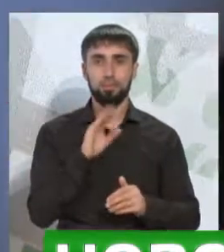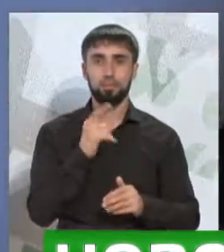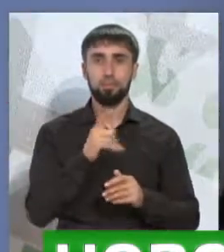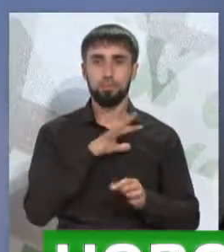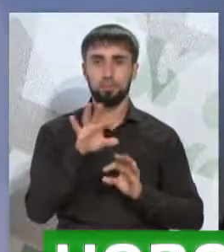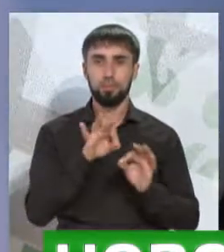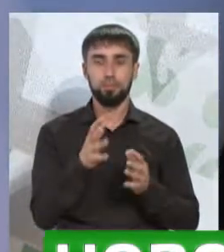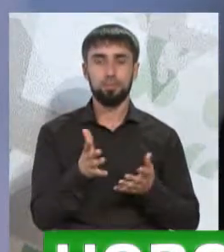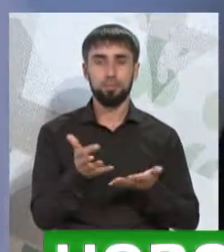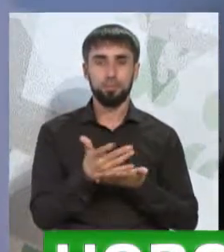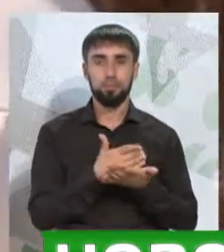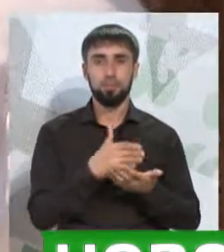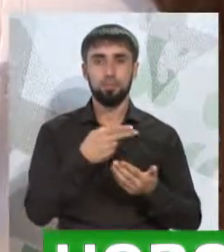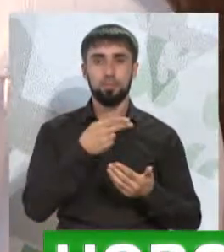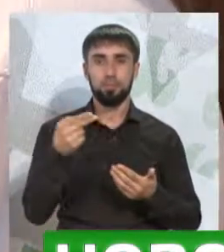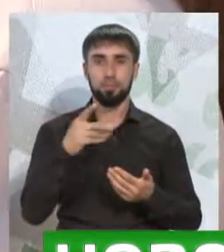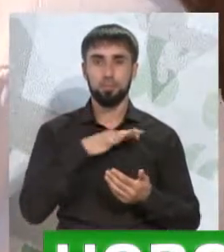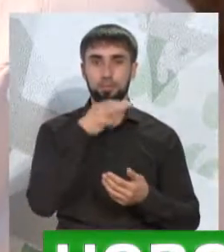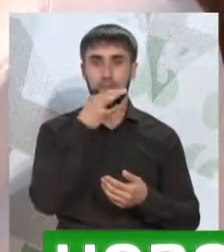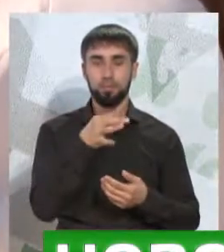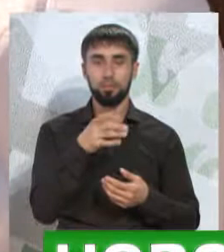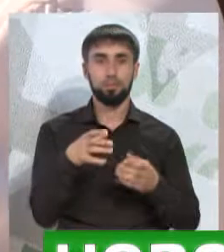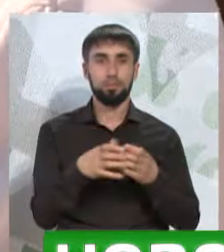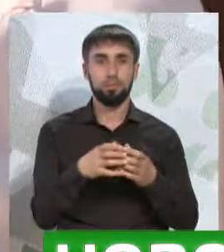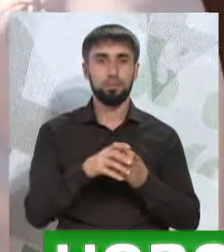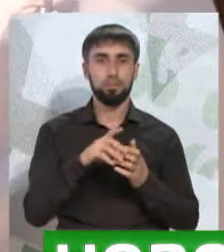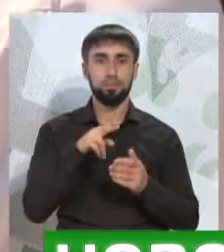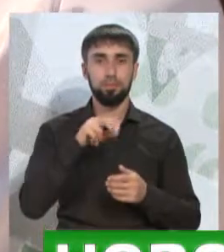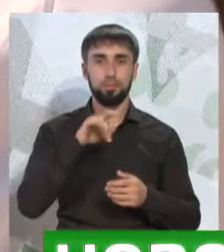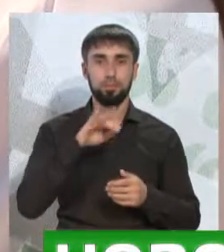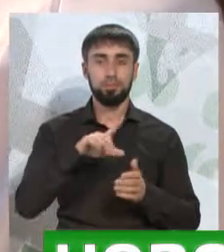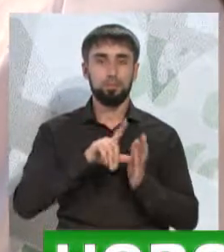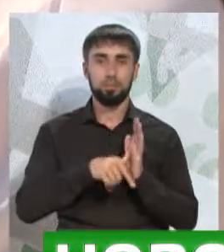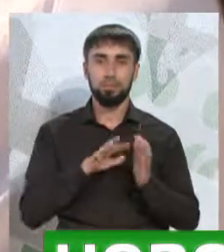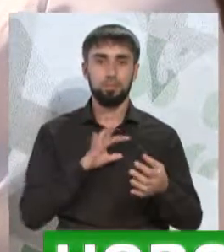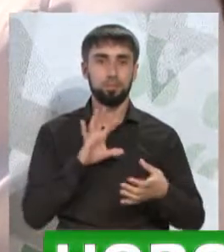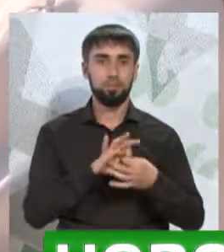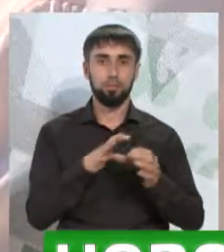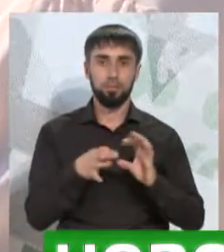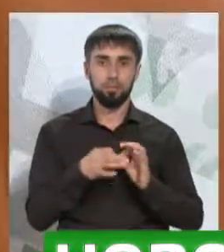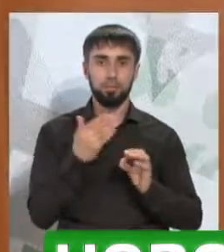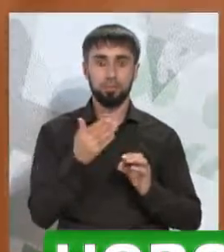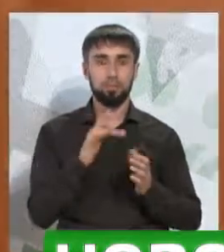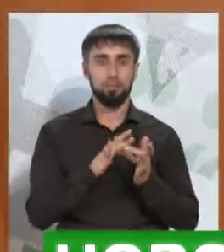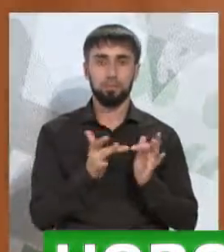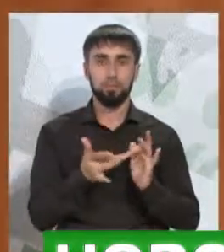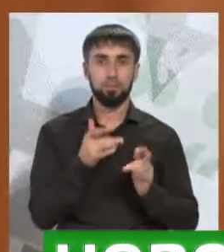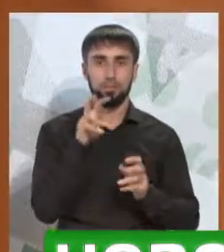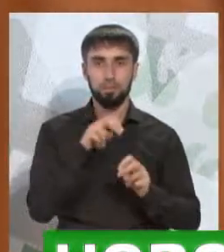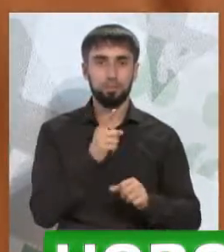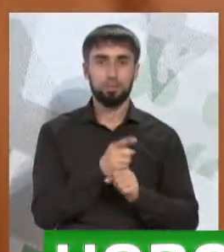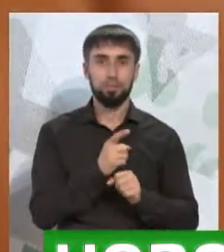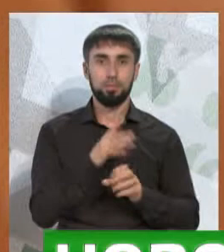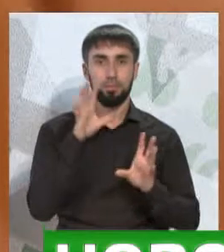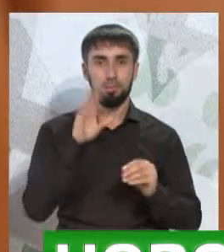чтобы собрать предложение для ответа. Команда «Патриот» долго выстраивала словесную цепочку. Помощь в виде интернета запрещена. Все в